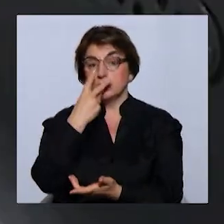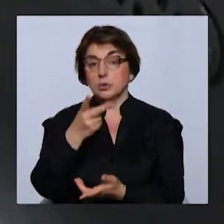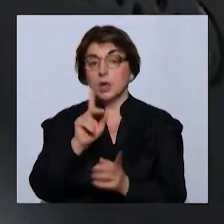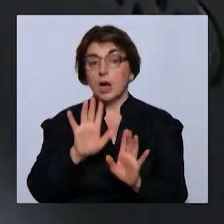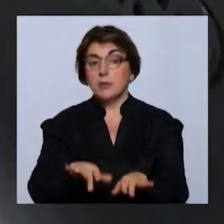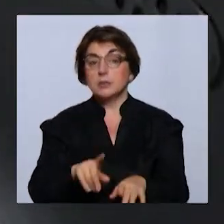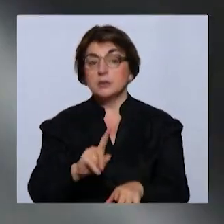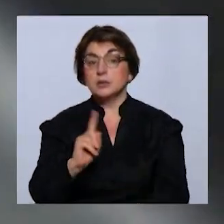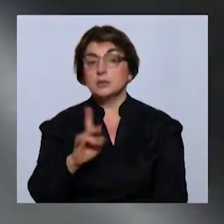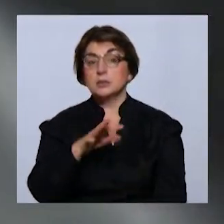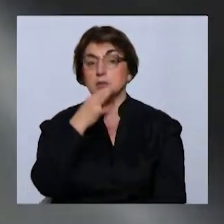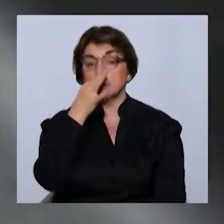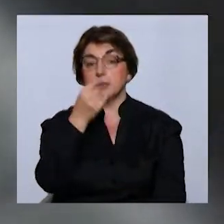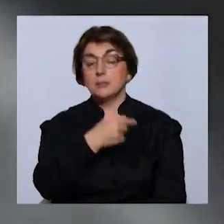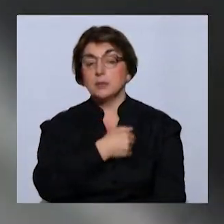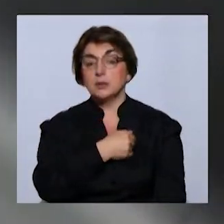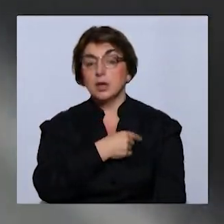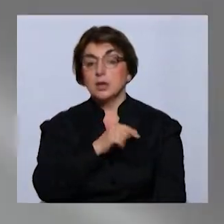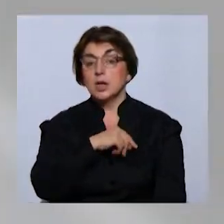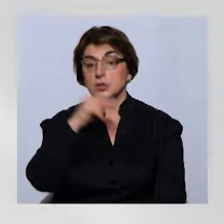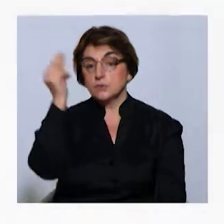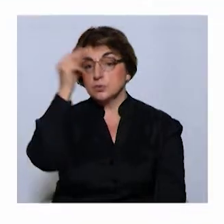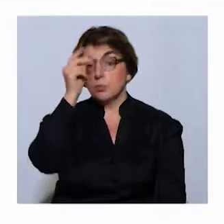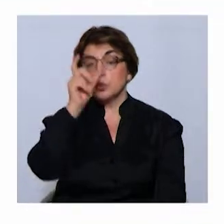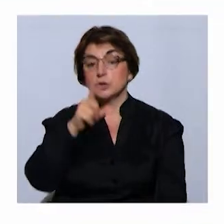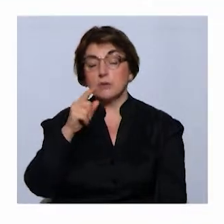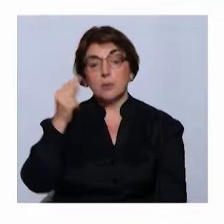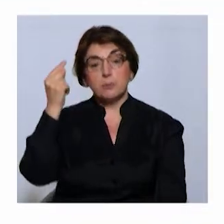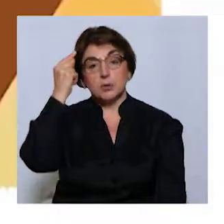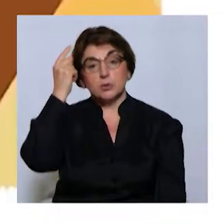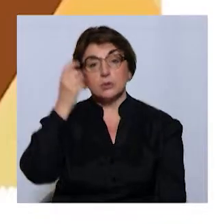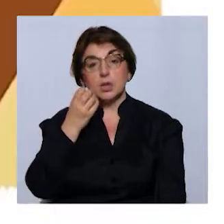ამით აი ეს მოსწავლეები იმედოვნებდნენ, რომ